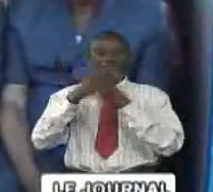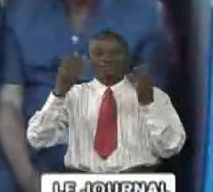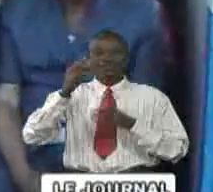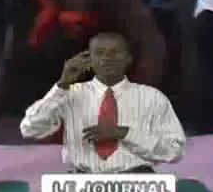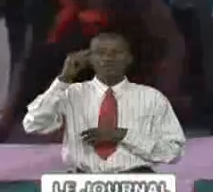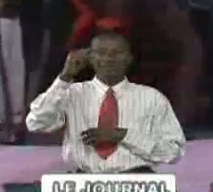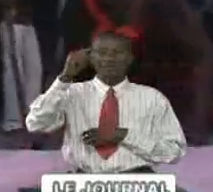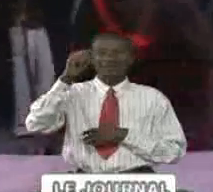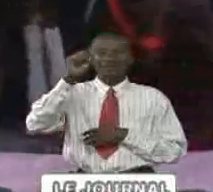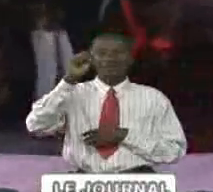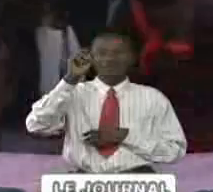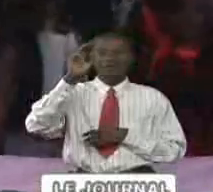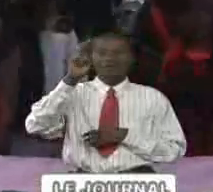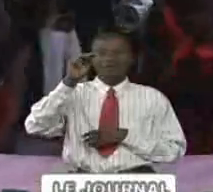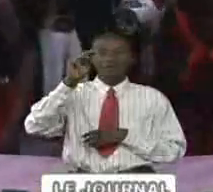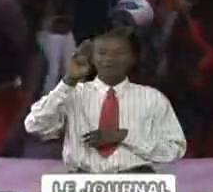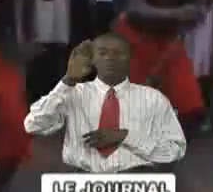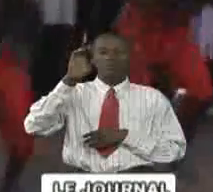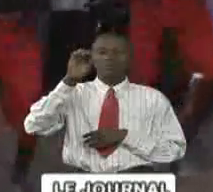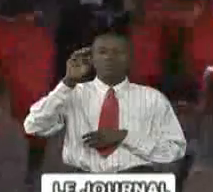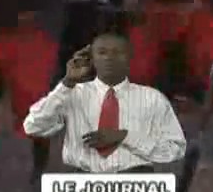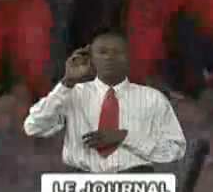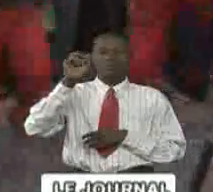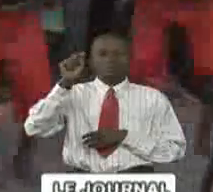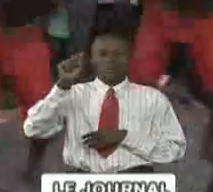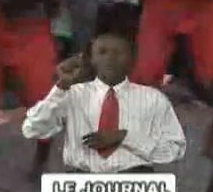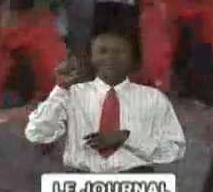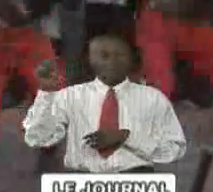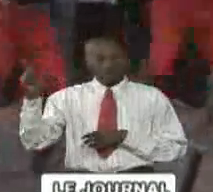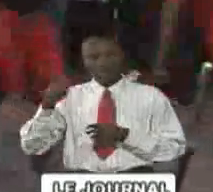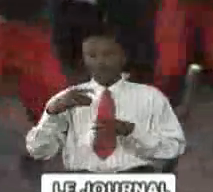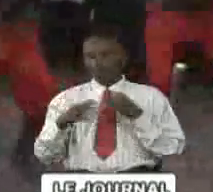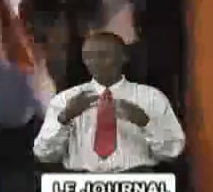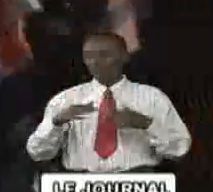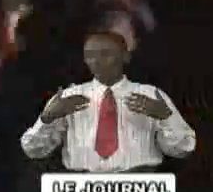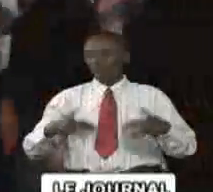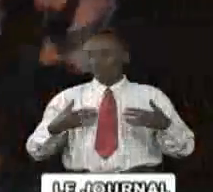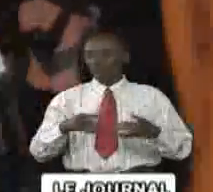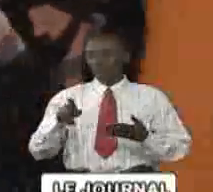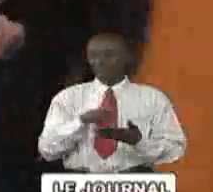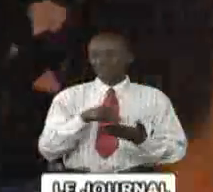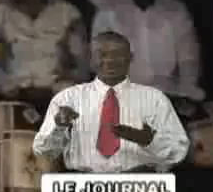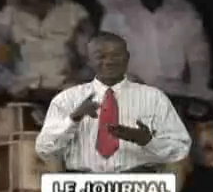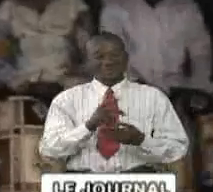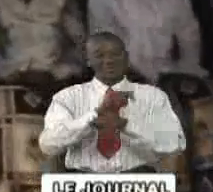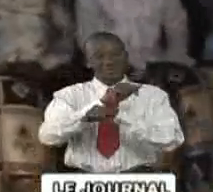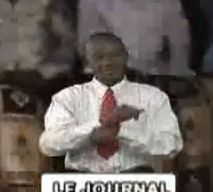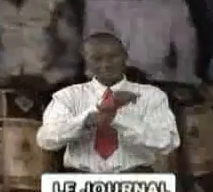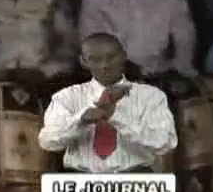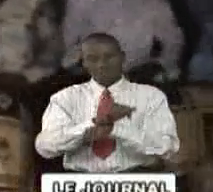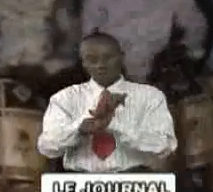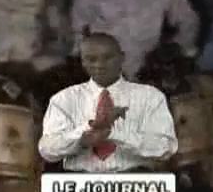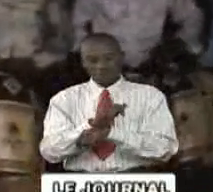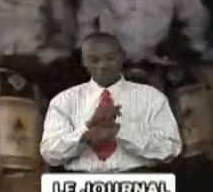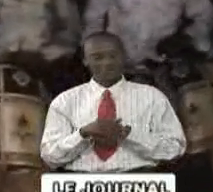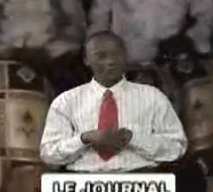tradis modernes et modernes, ont rivalisé d'ardeur pour donner du relief à cet événement haut en couleur. Ainsi, le district de Ngamboma, dans